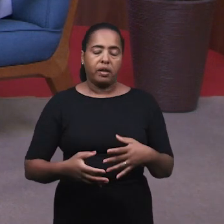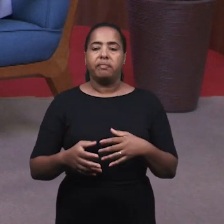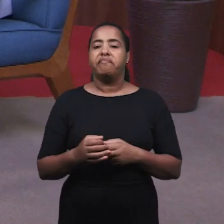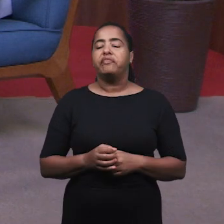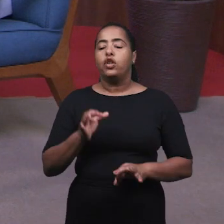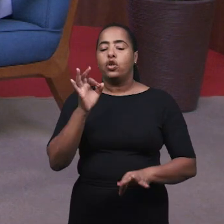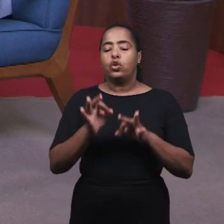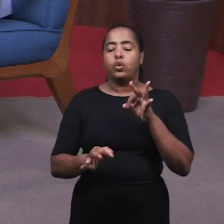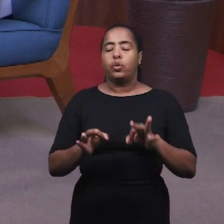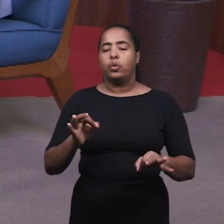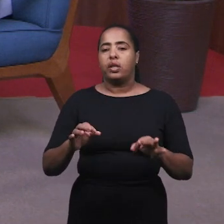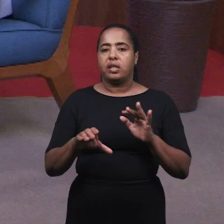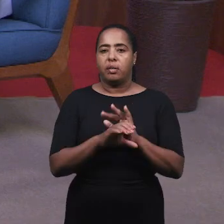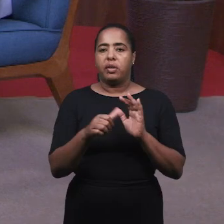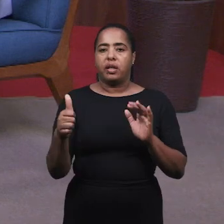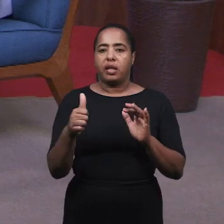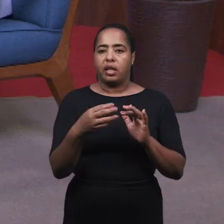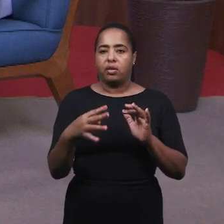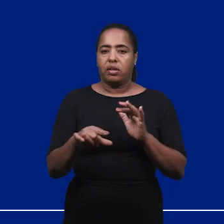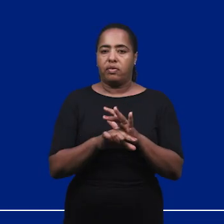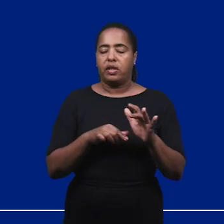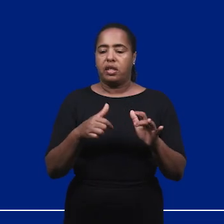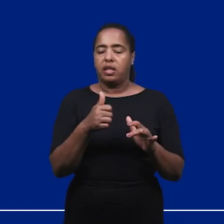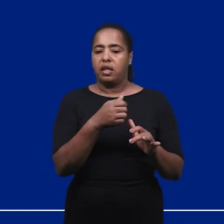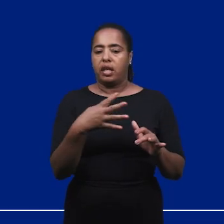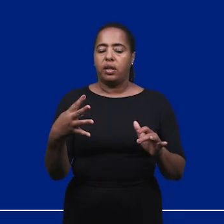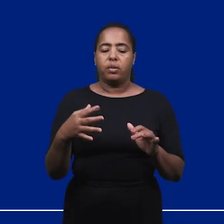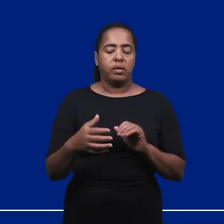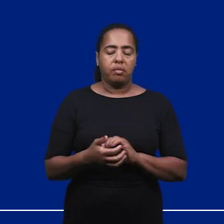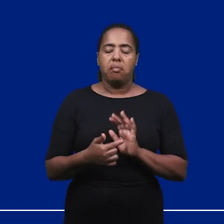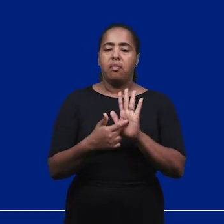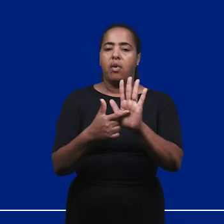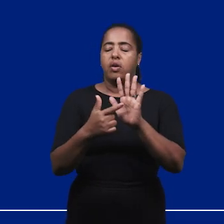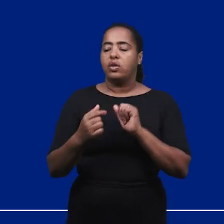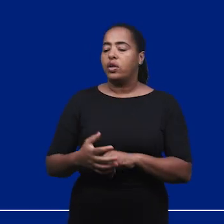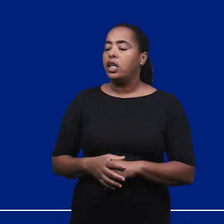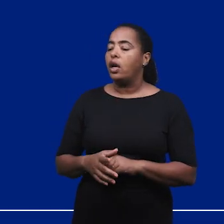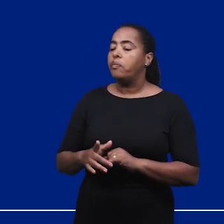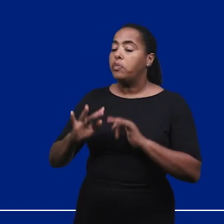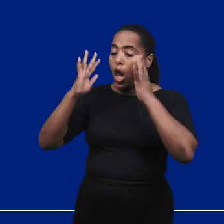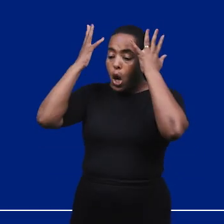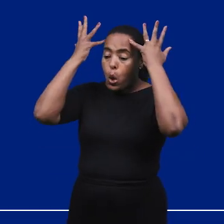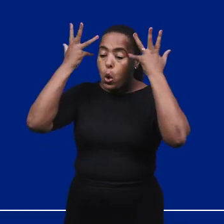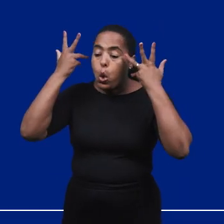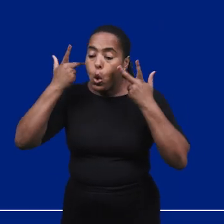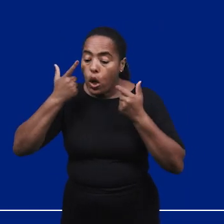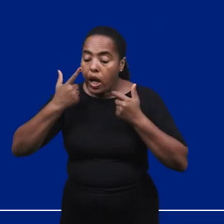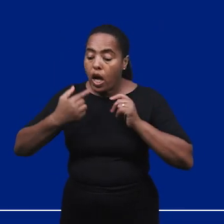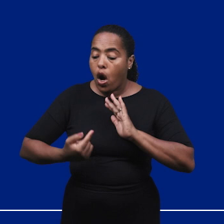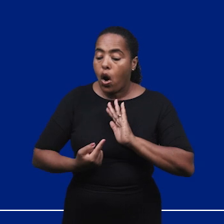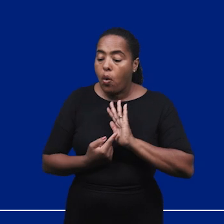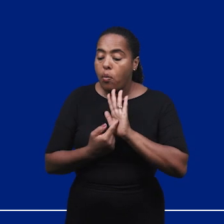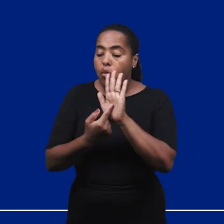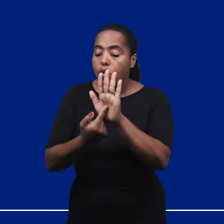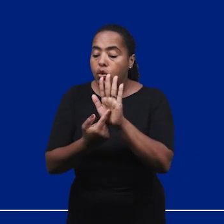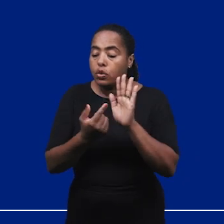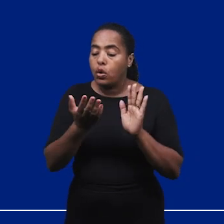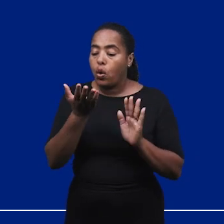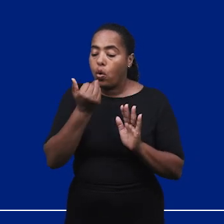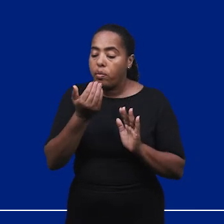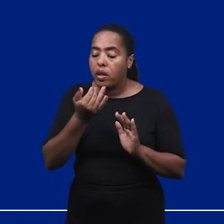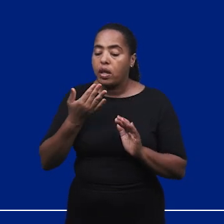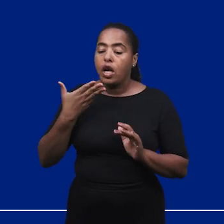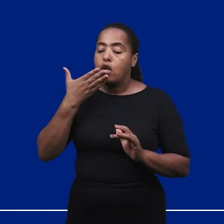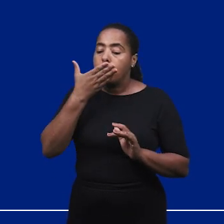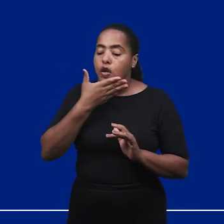ça. Juge 14, 14 qui dit, alors il leur a dit, de celui qui mange est sorti la nourriture et